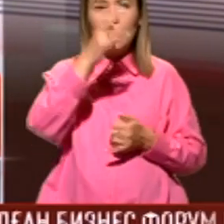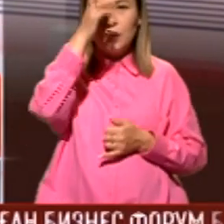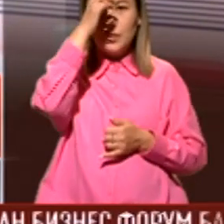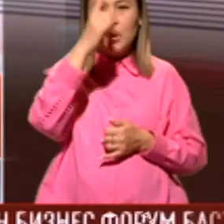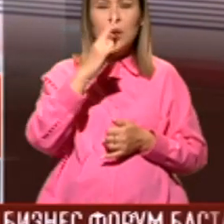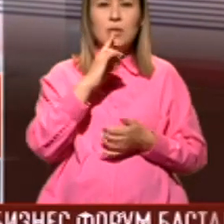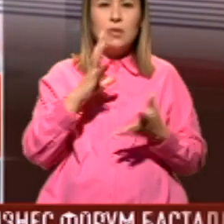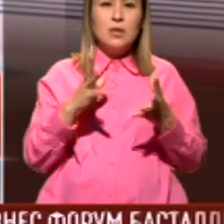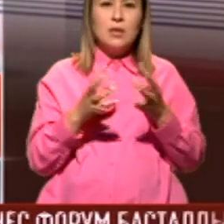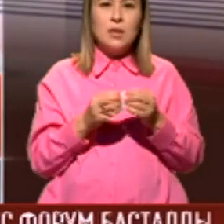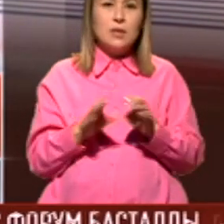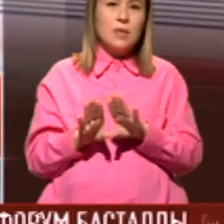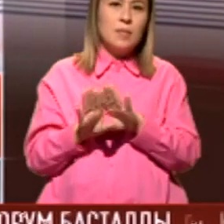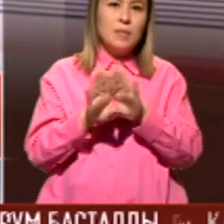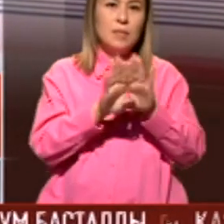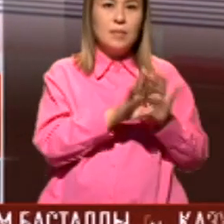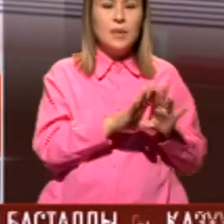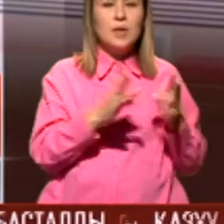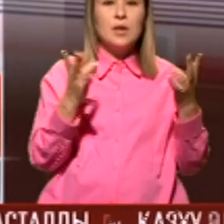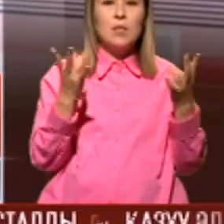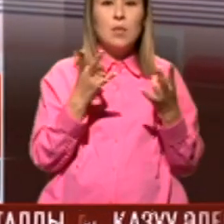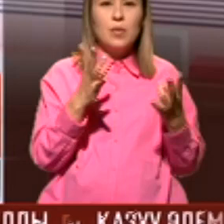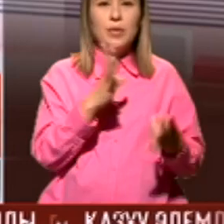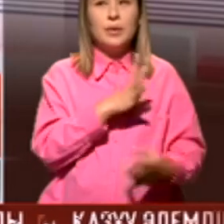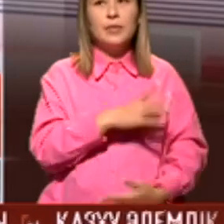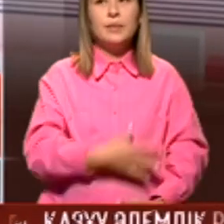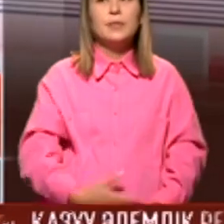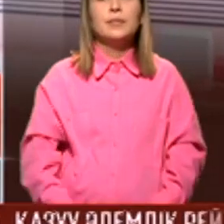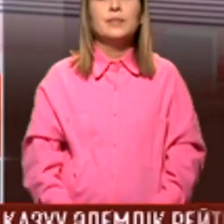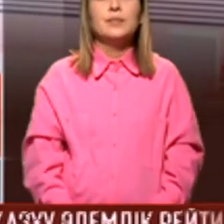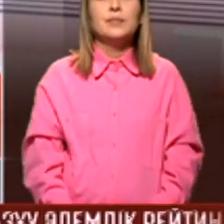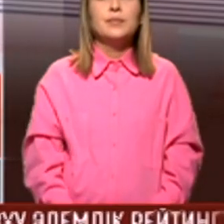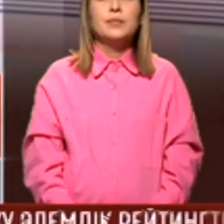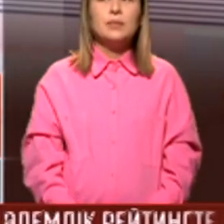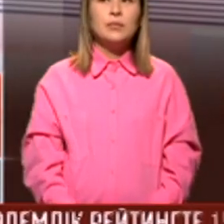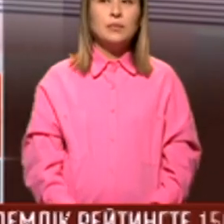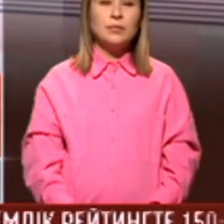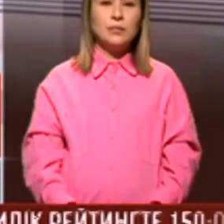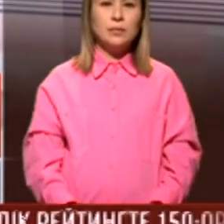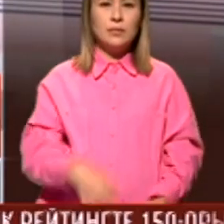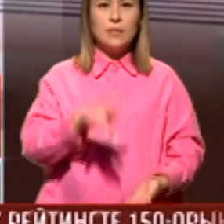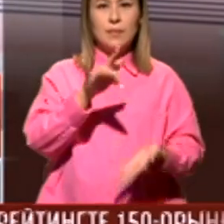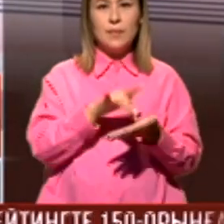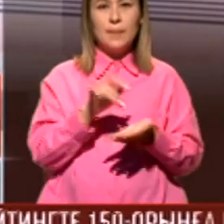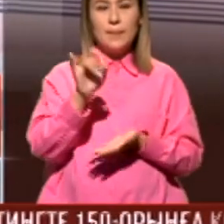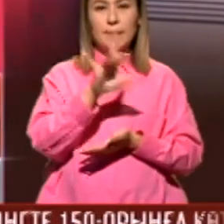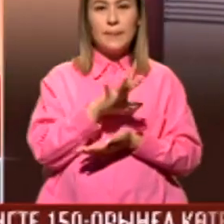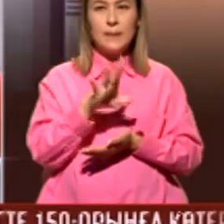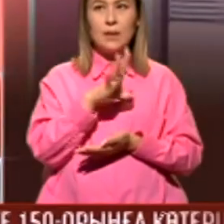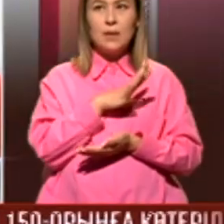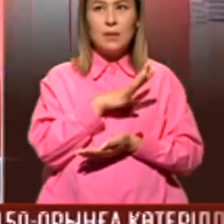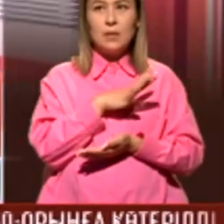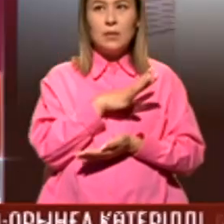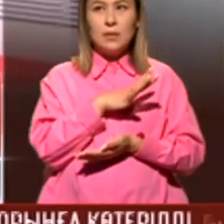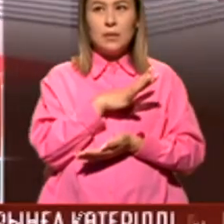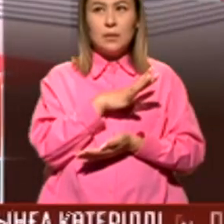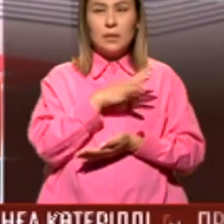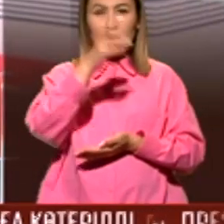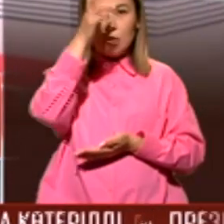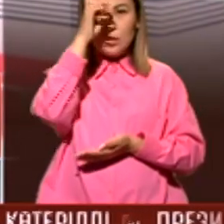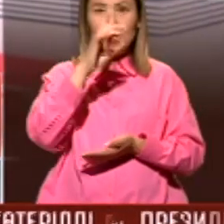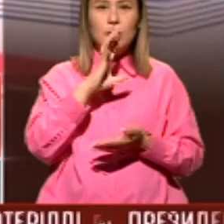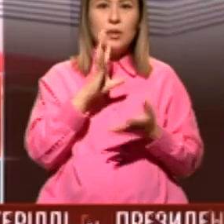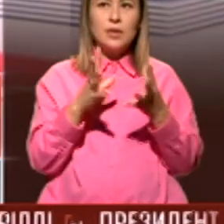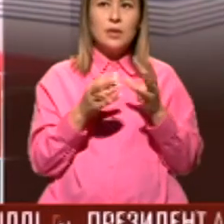тілдес елдер мен де бірге болу керек деп деген ойдамын. Орта Азия мемлекеттерімен, түркі тілдес